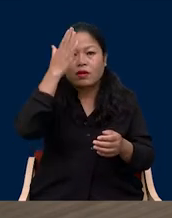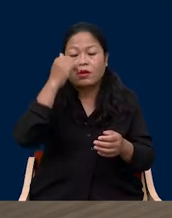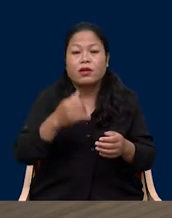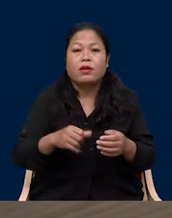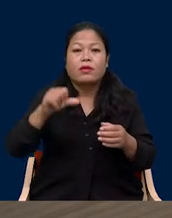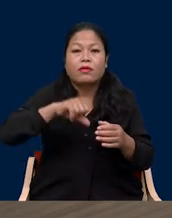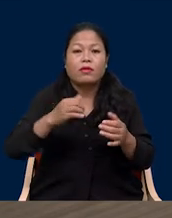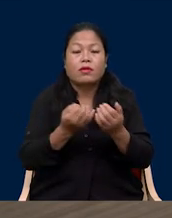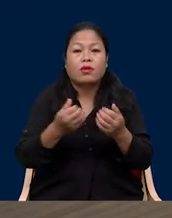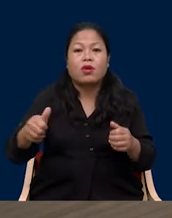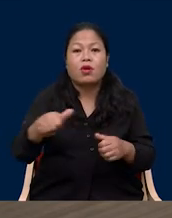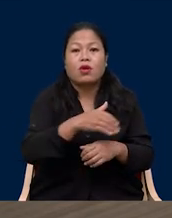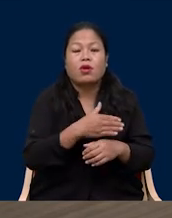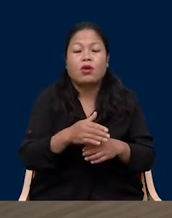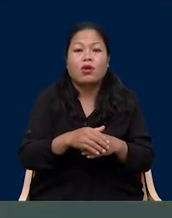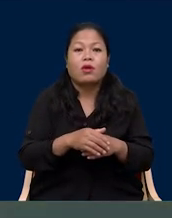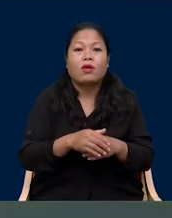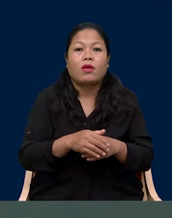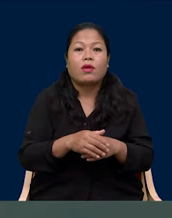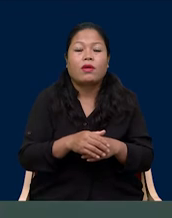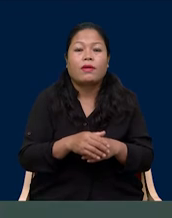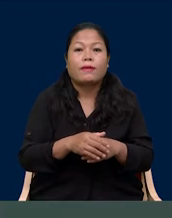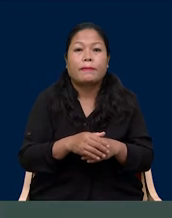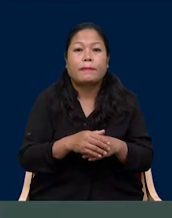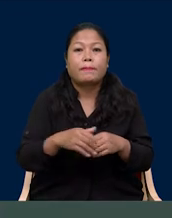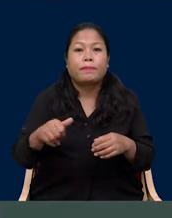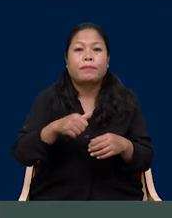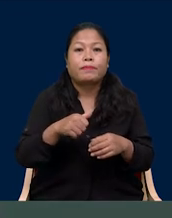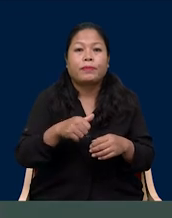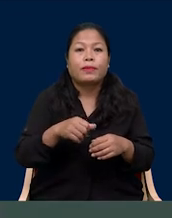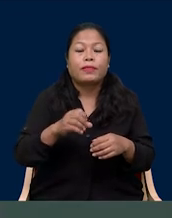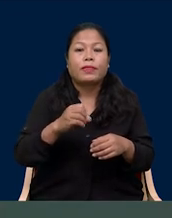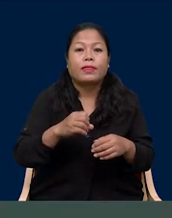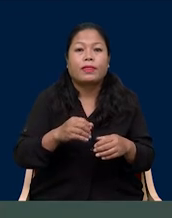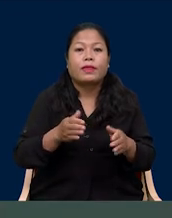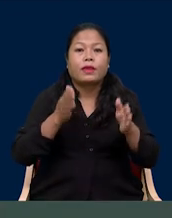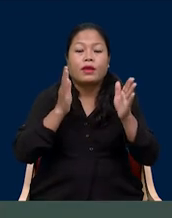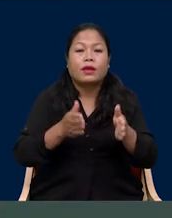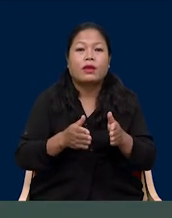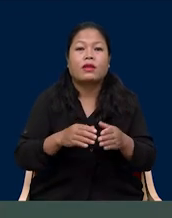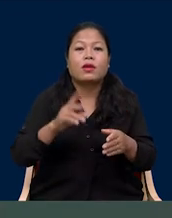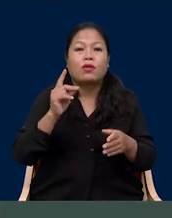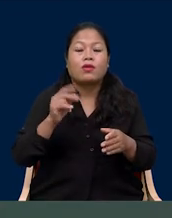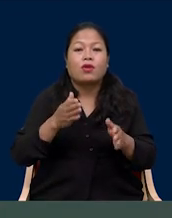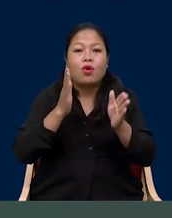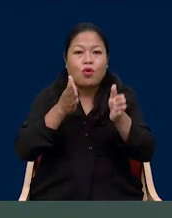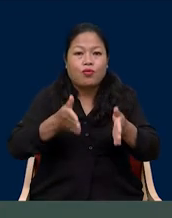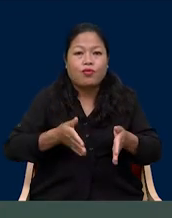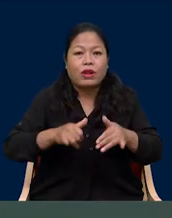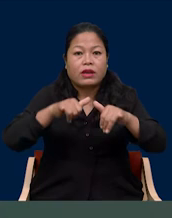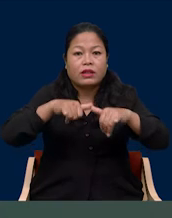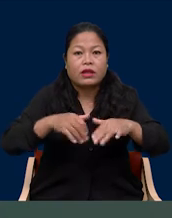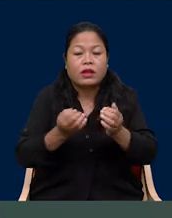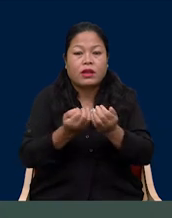र स्टार्टअप्सहरू किन फेल हुने भने उहाँहरूले प्रोटोटाइपिङ आएर गर्नु हुँदैन, उहाँहरूको प्रोटोटाइपमा स्टेज वान टू हामीले चाहिँ